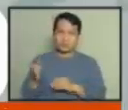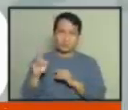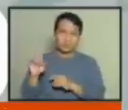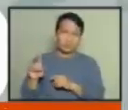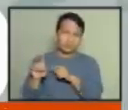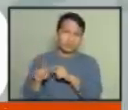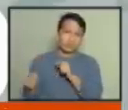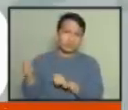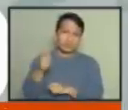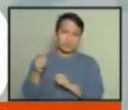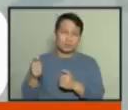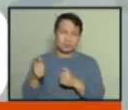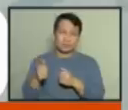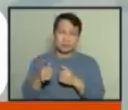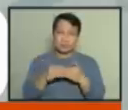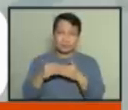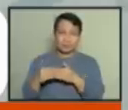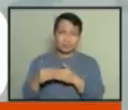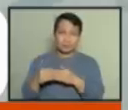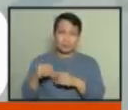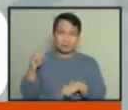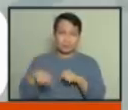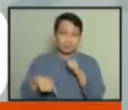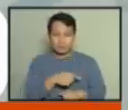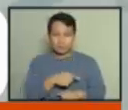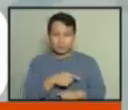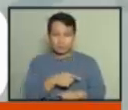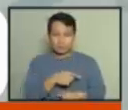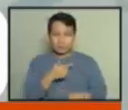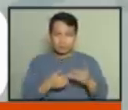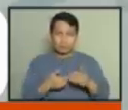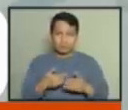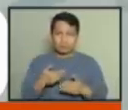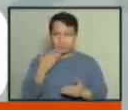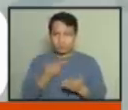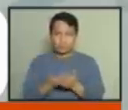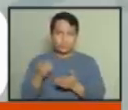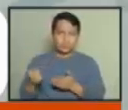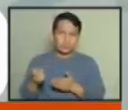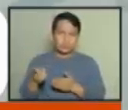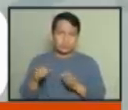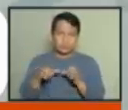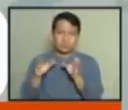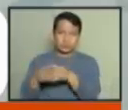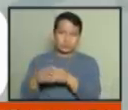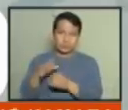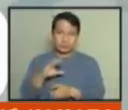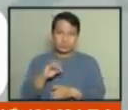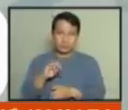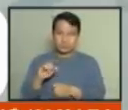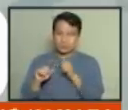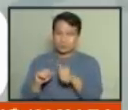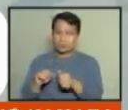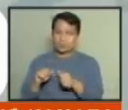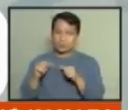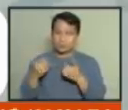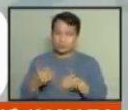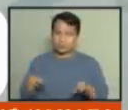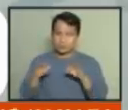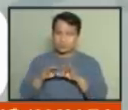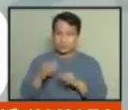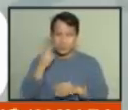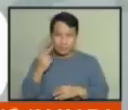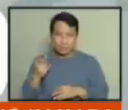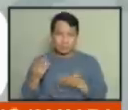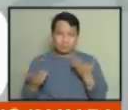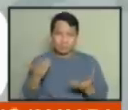isang kakilala namin na member. Hindi ko din po sinasabi, sir, na maganda o hindi maganda po yung grupo ng Cavite Varsitarian. Pero dapat po makita